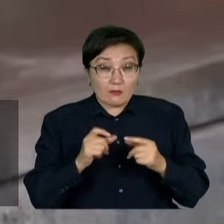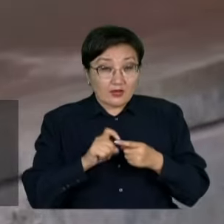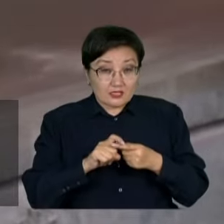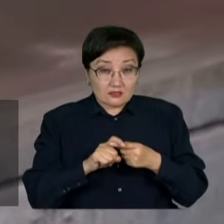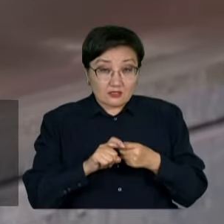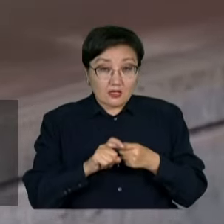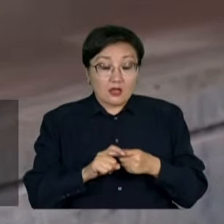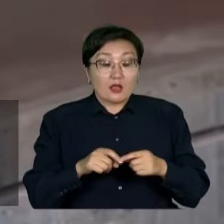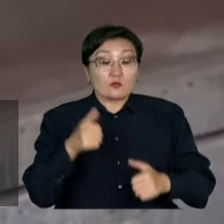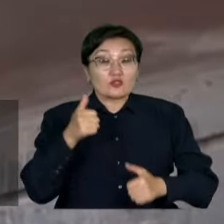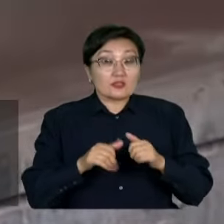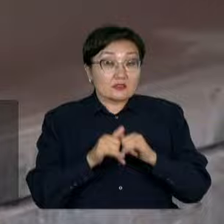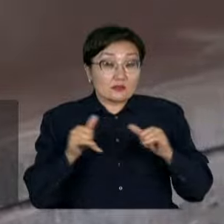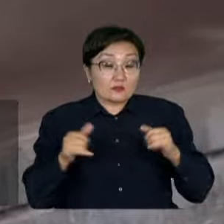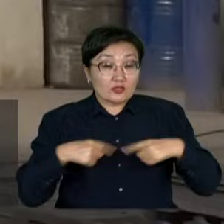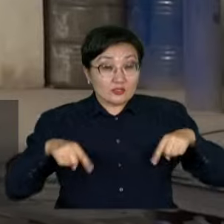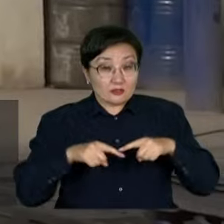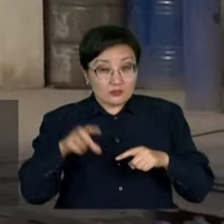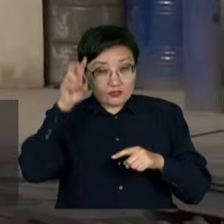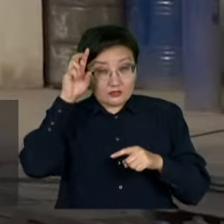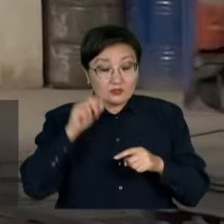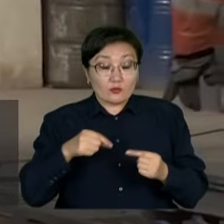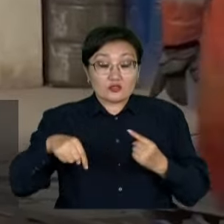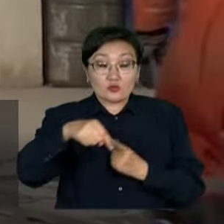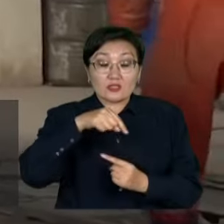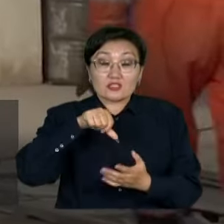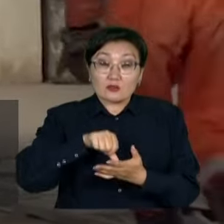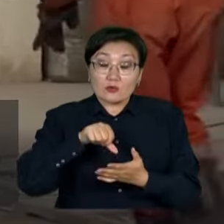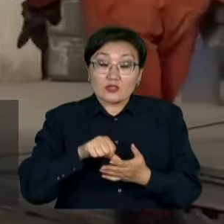байланысты. Бәсекелестікті дамыту агенттігі мемлекеттің бизнеске